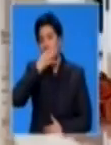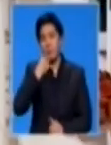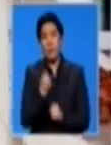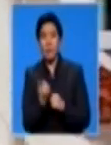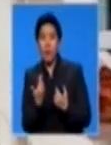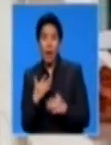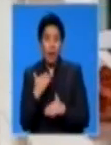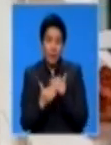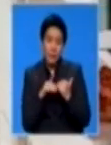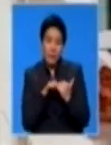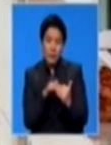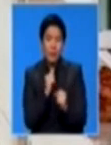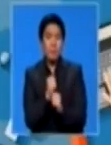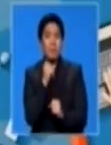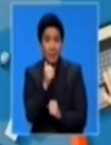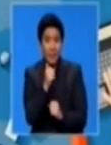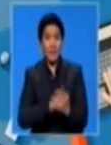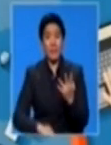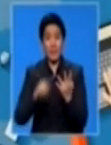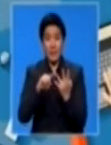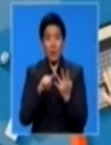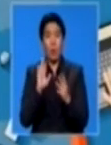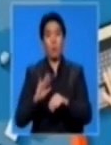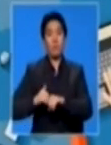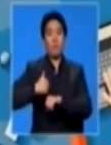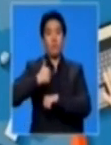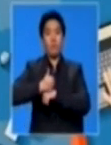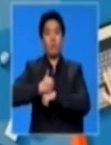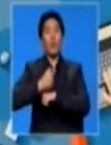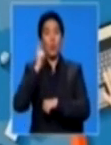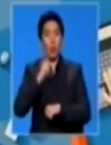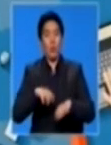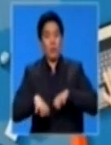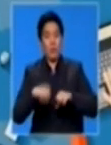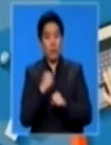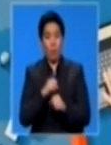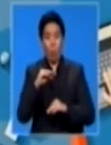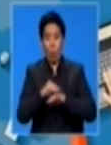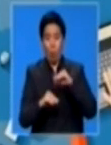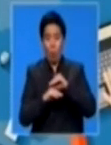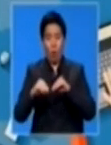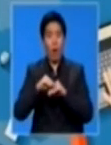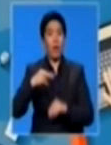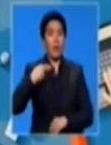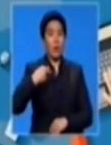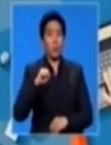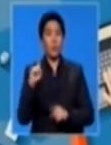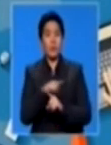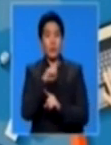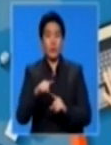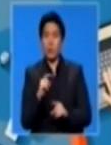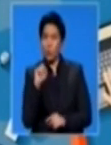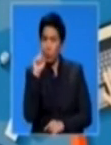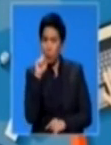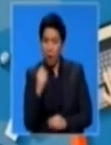ามารถสื่อสารและถ่ายทอดได้3คือผู้บริหารนั้นมีการจัดทำโครงการอบรมหลักสูตรภาษาอังกฤษเร่งรัดพิเศษโ